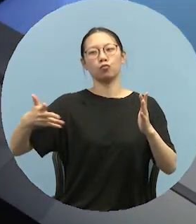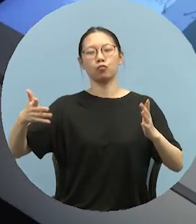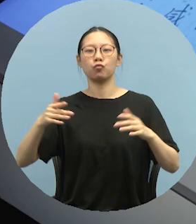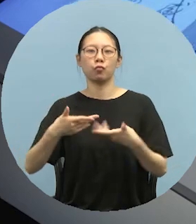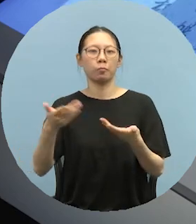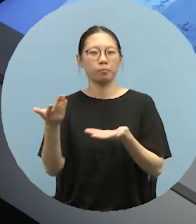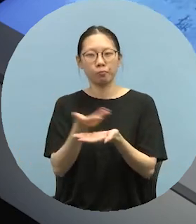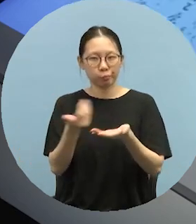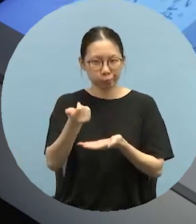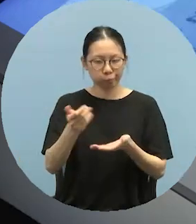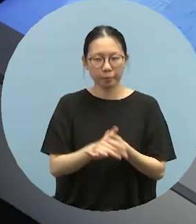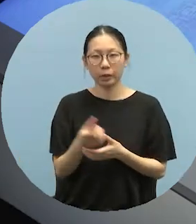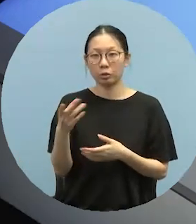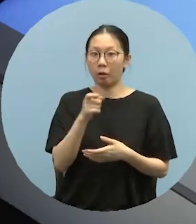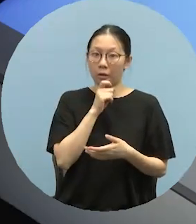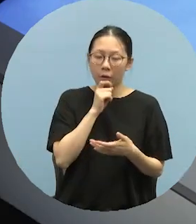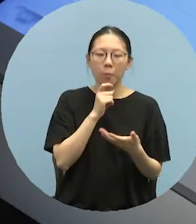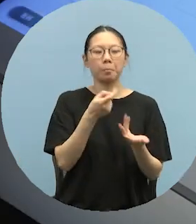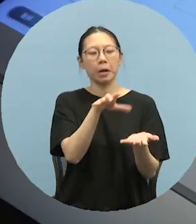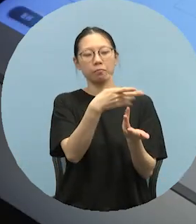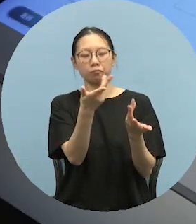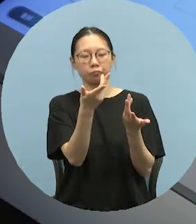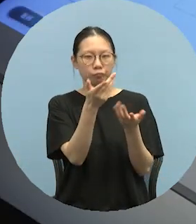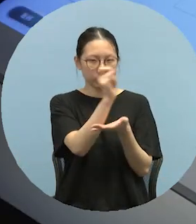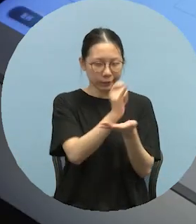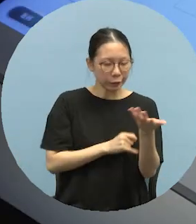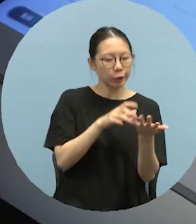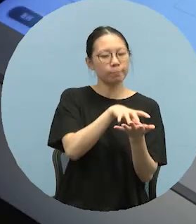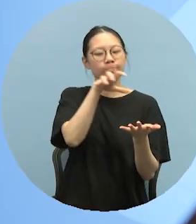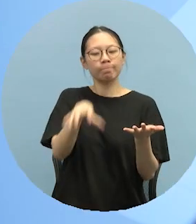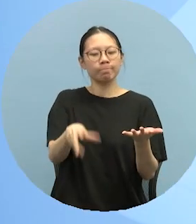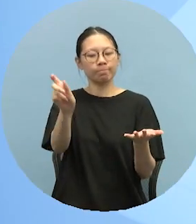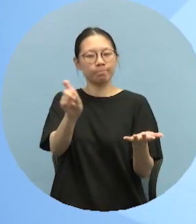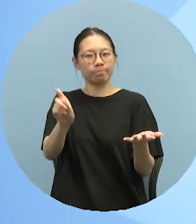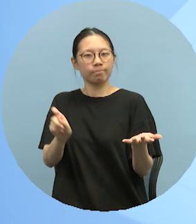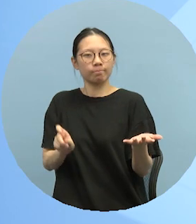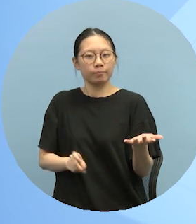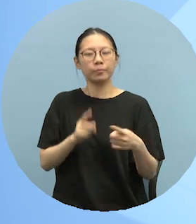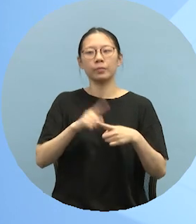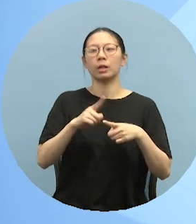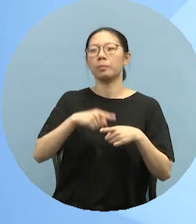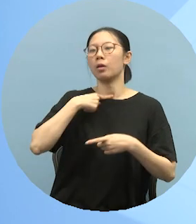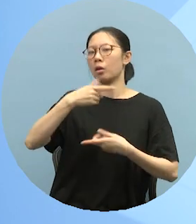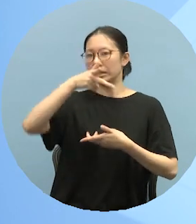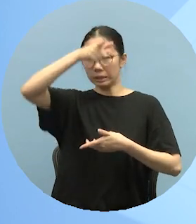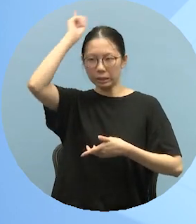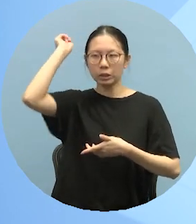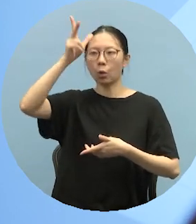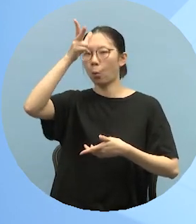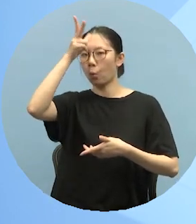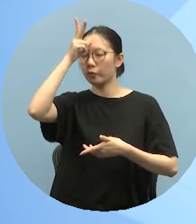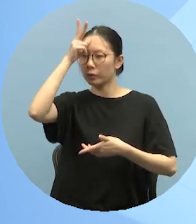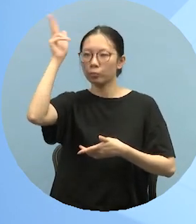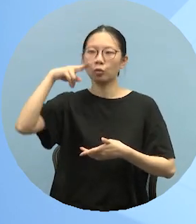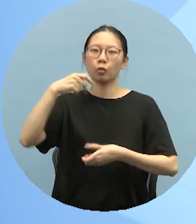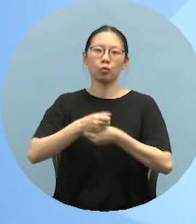林务创作和艺术鉴赏是清代皇帝主要的文化活动之一，在这里可以写写乾隆帝钟爱的《